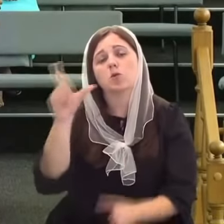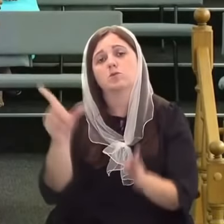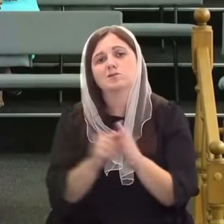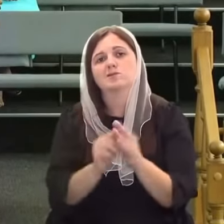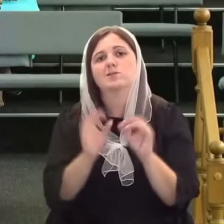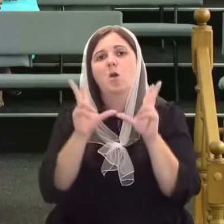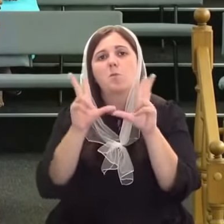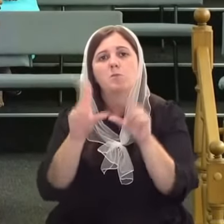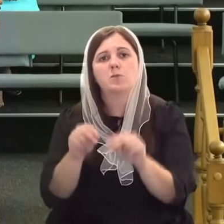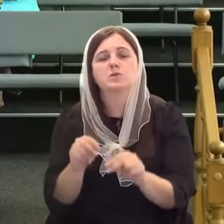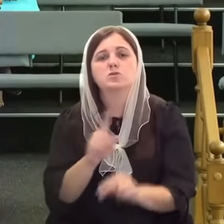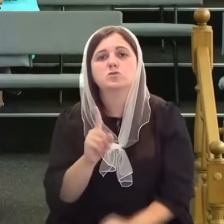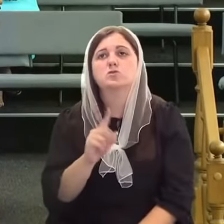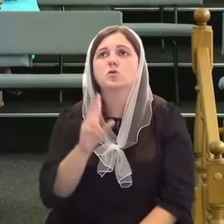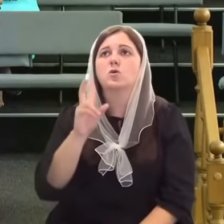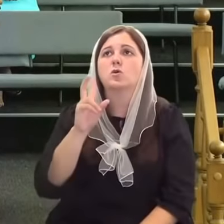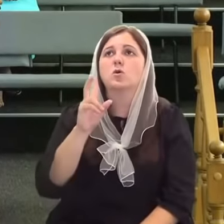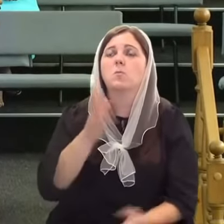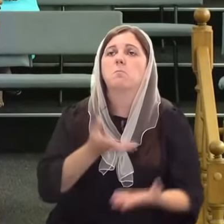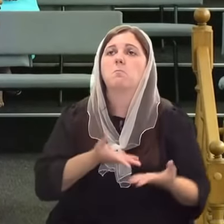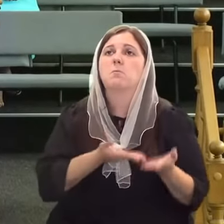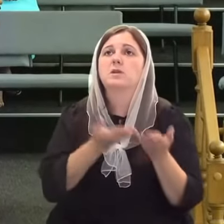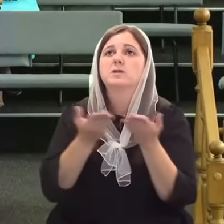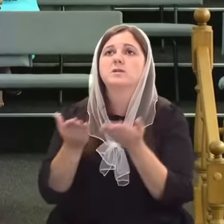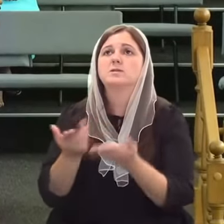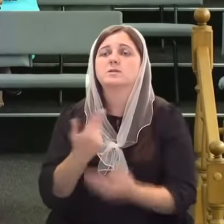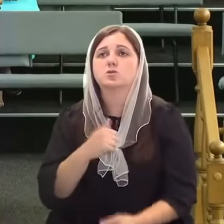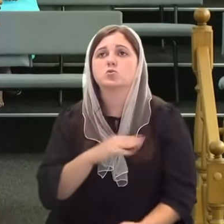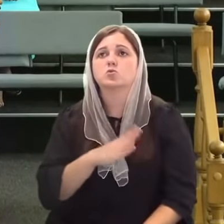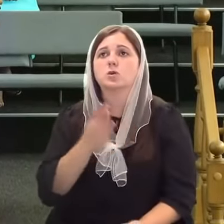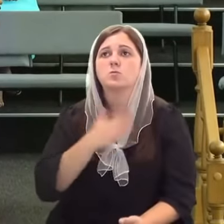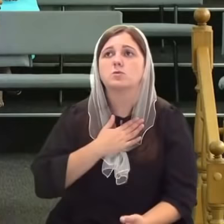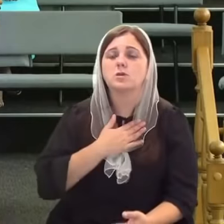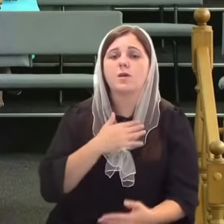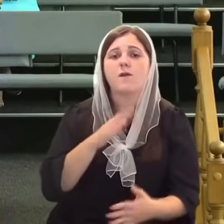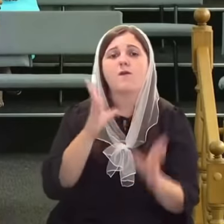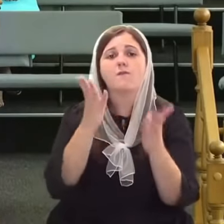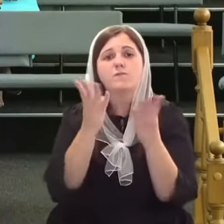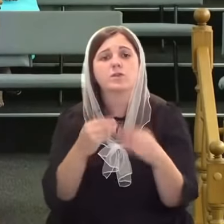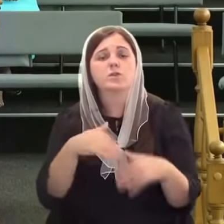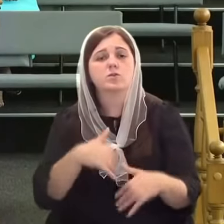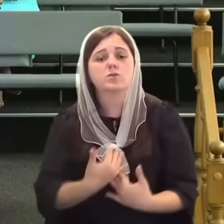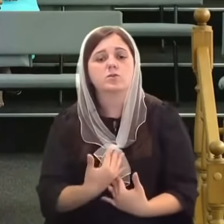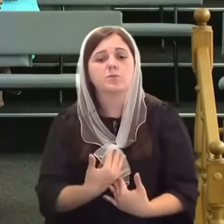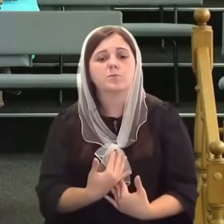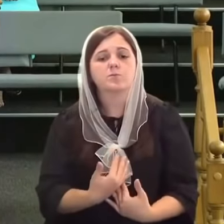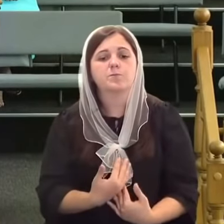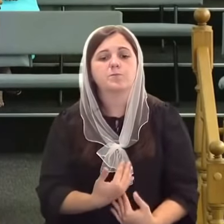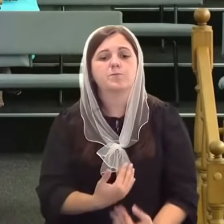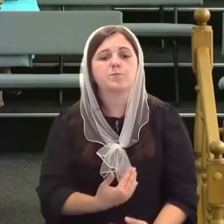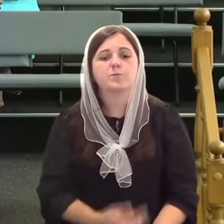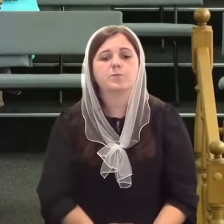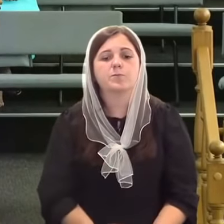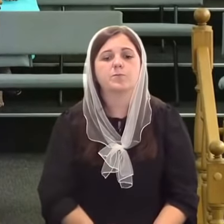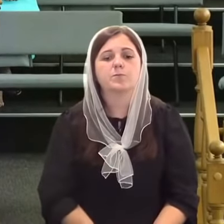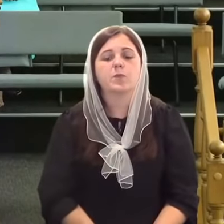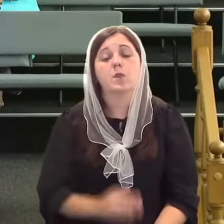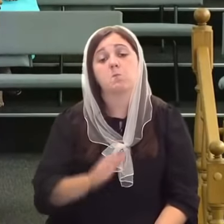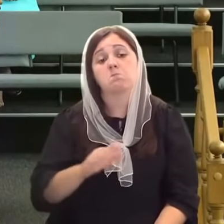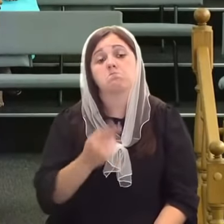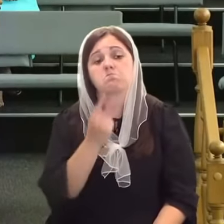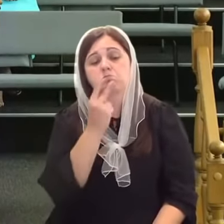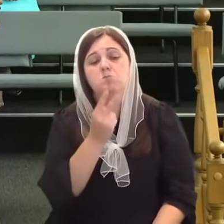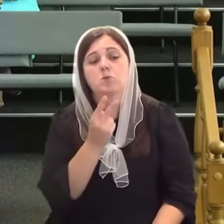обещаниями, которыми произнесла душа моя в дни скорби». И я помню, прошло 2 часов, я увидел,